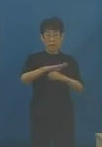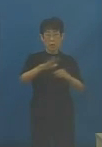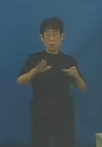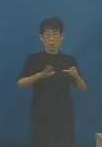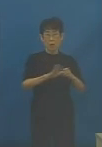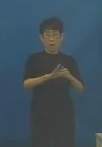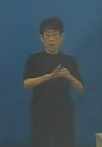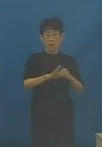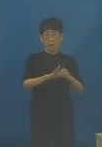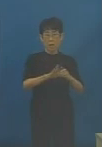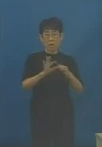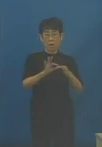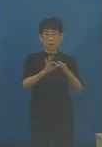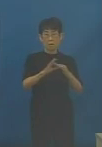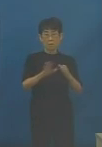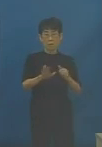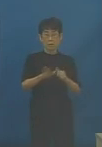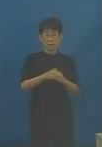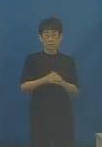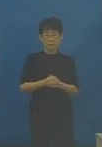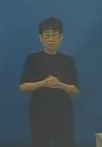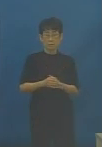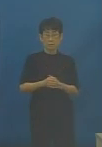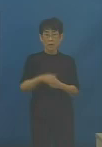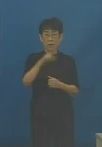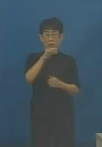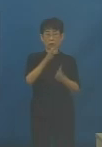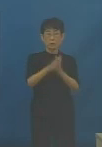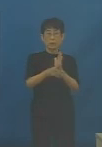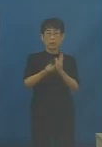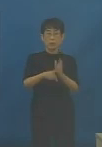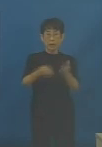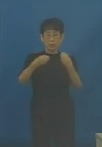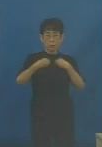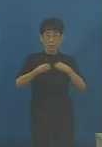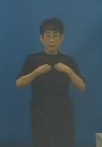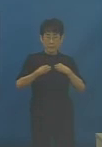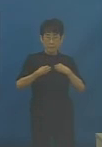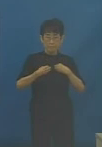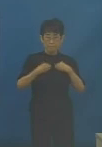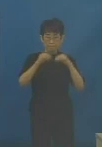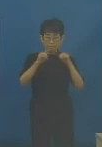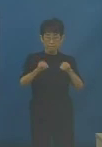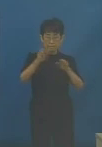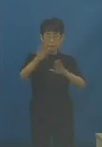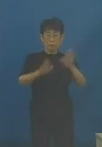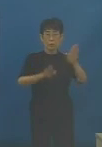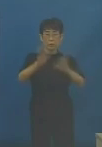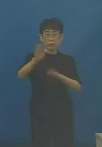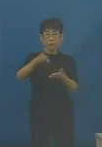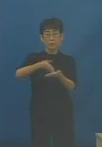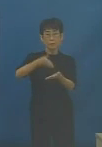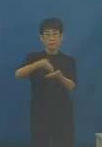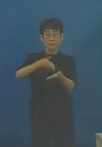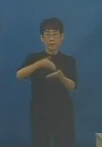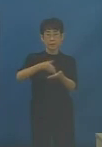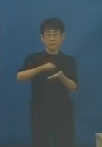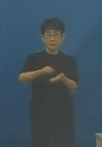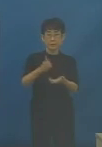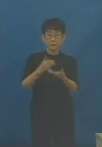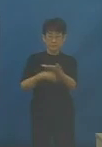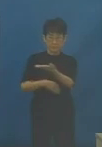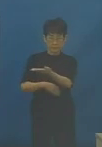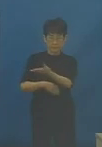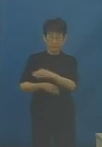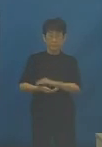ます。これにつきましては、本県のまず感染状況をちょっとご説明を申し上げたいと思いますが本